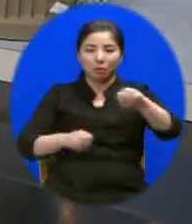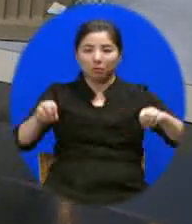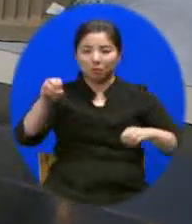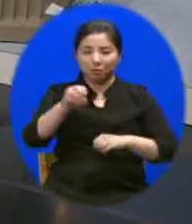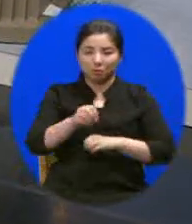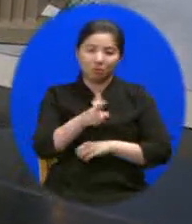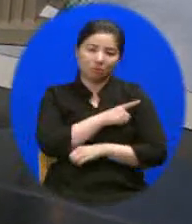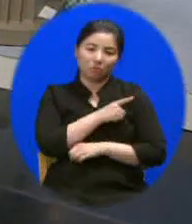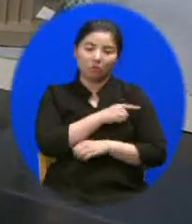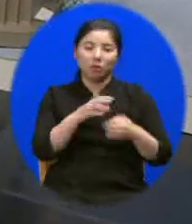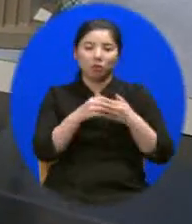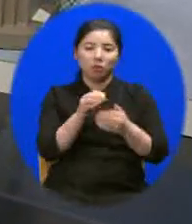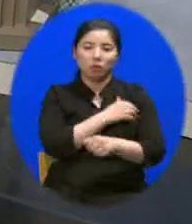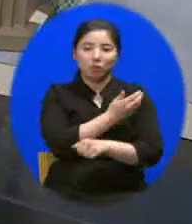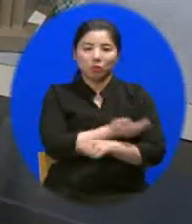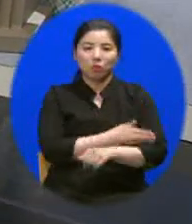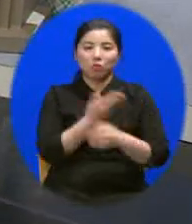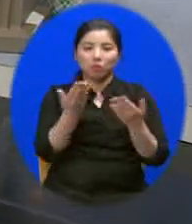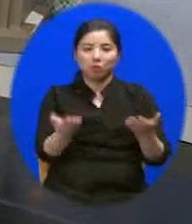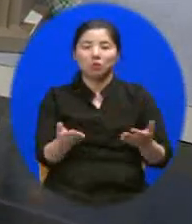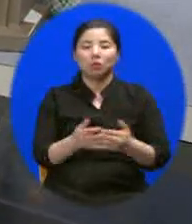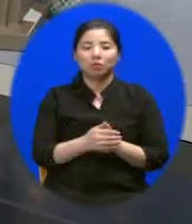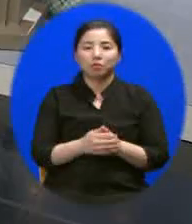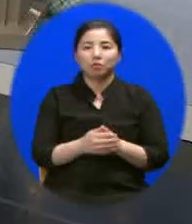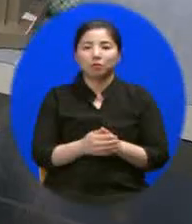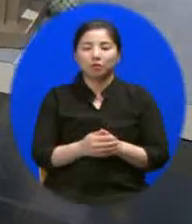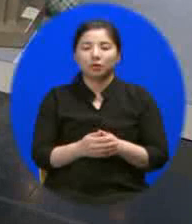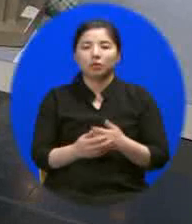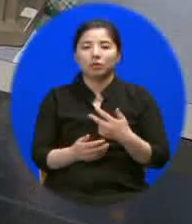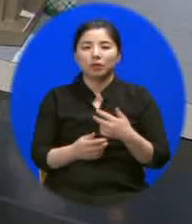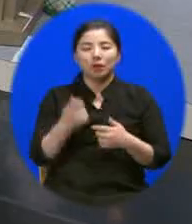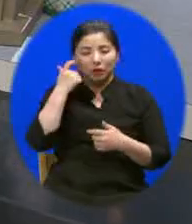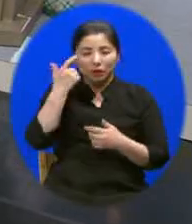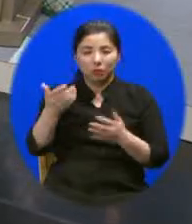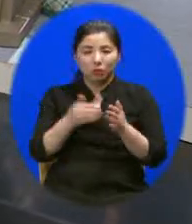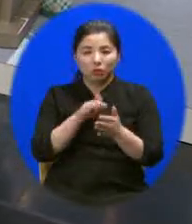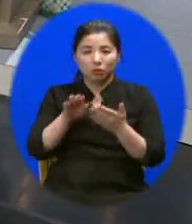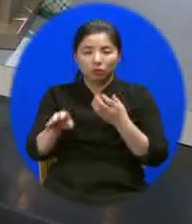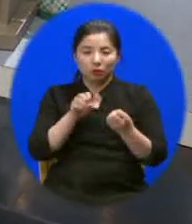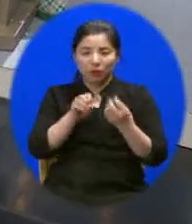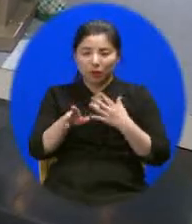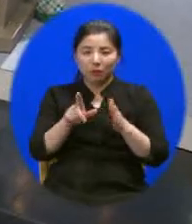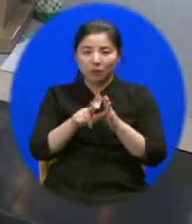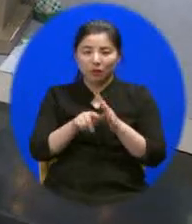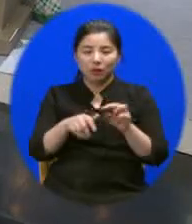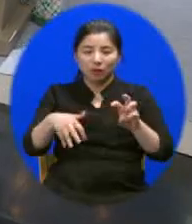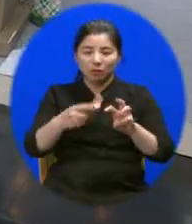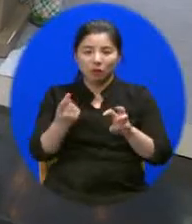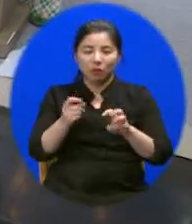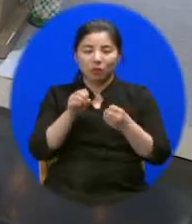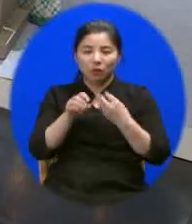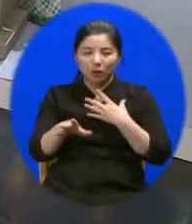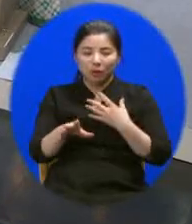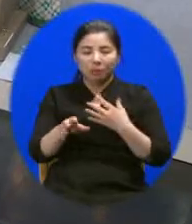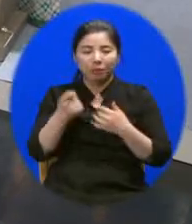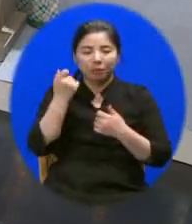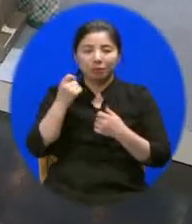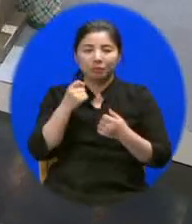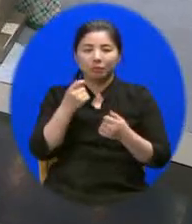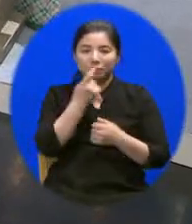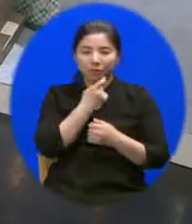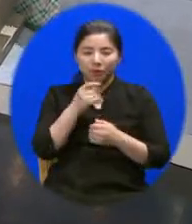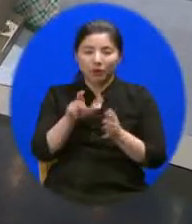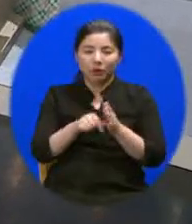이모션 후보에게 주도권을 드리도록 하겠습니다 역시 질문 한 뒤에 상대 부부에게 최소한 30초에 답변이나 반론 시간은